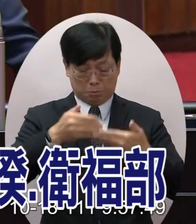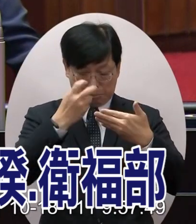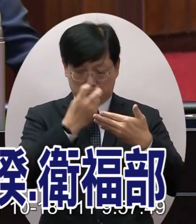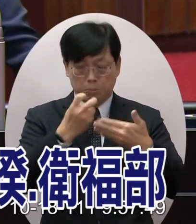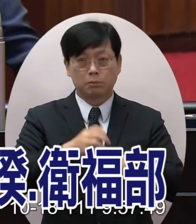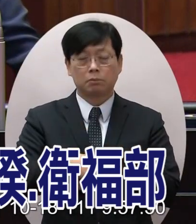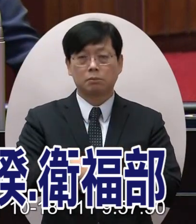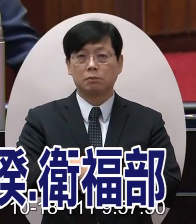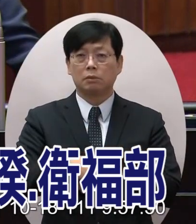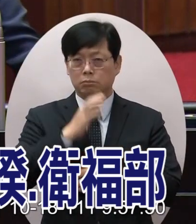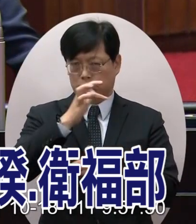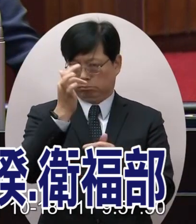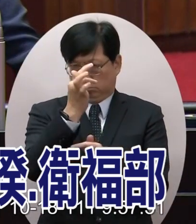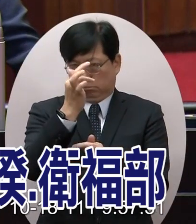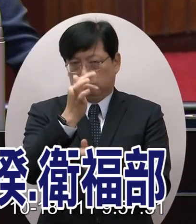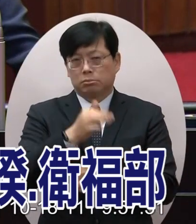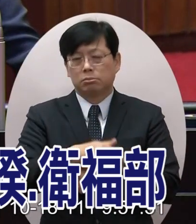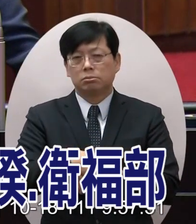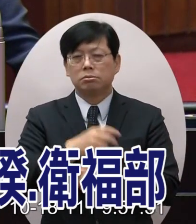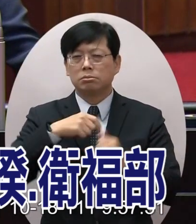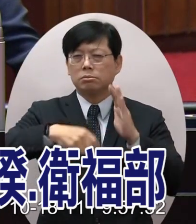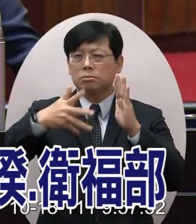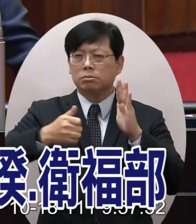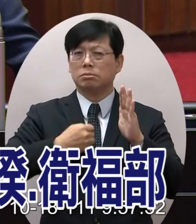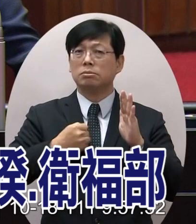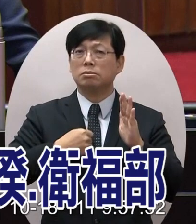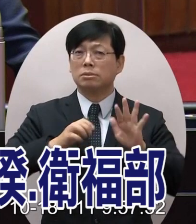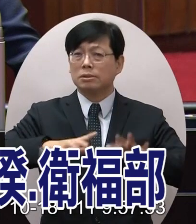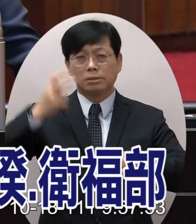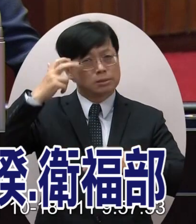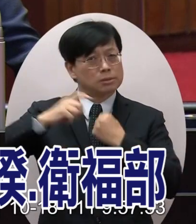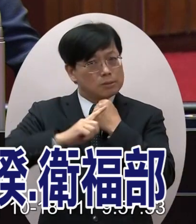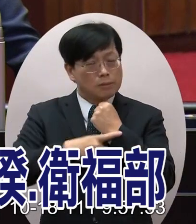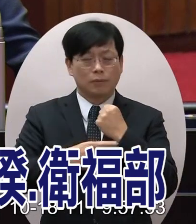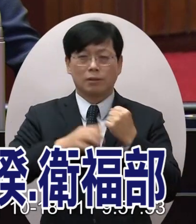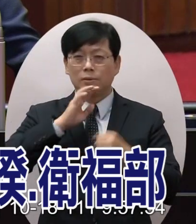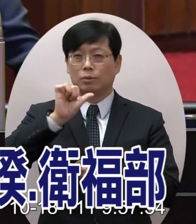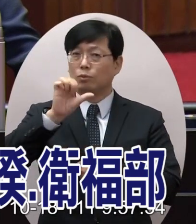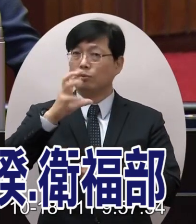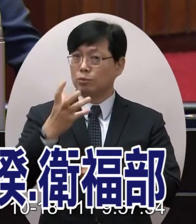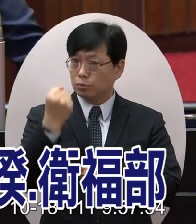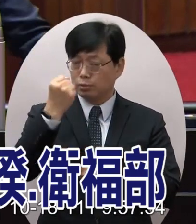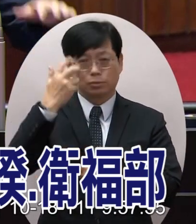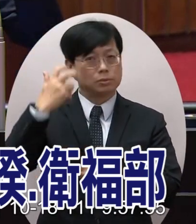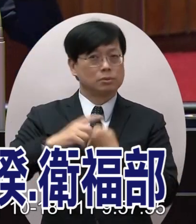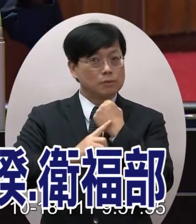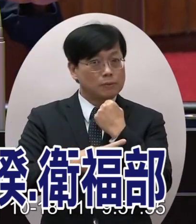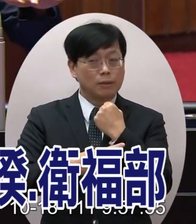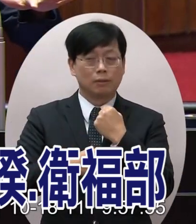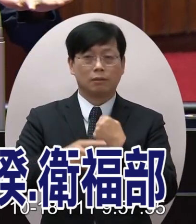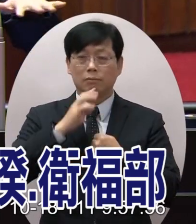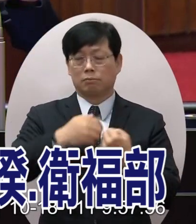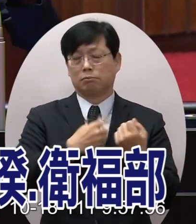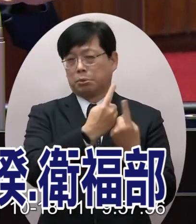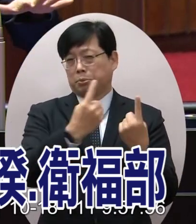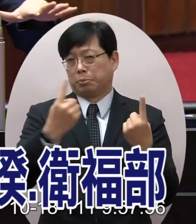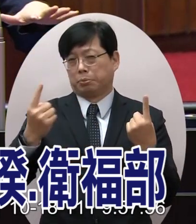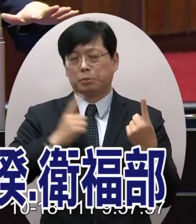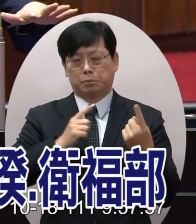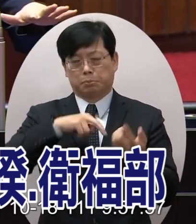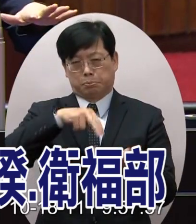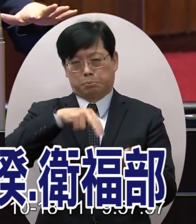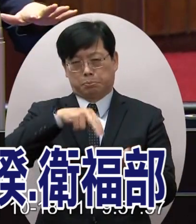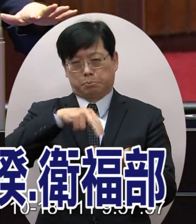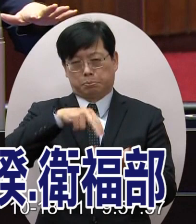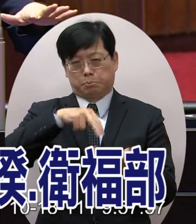部他看到的是完整的版本。那院长你知道我们的宪法，我们是五权宪法嘛，对不对？我们是五权分立，是制衡的嘛，